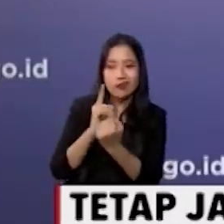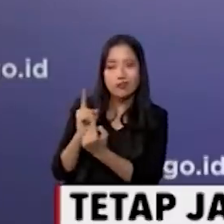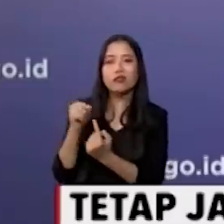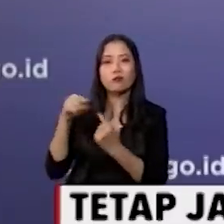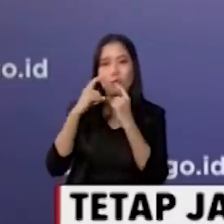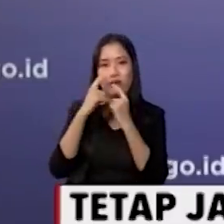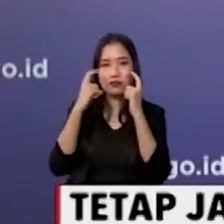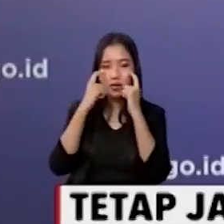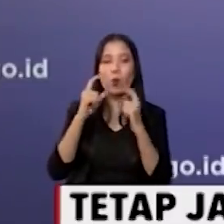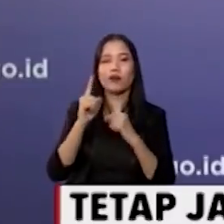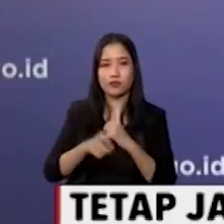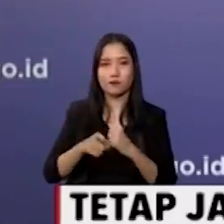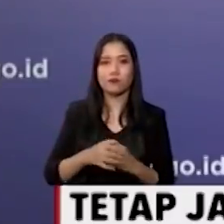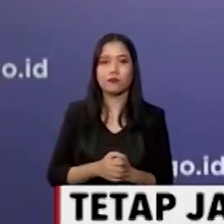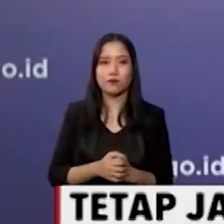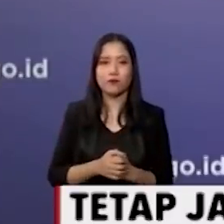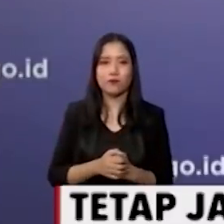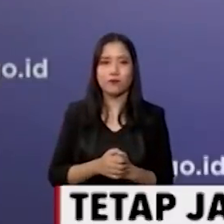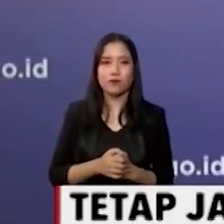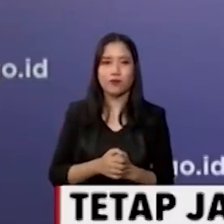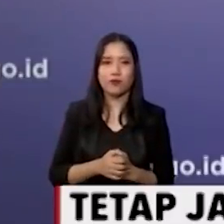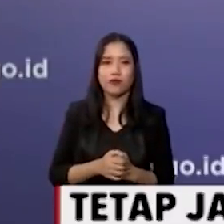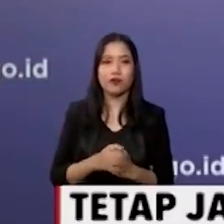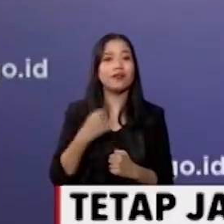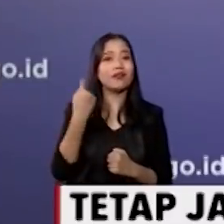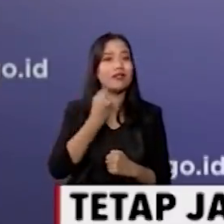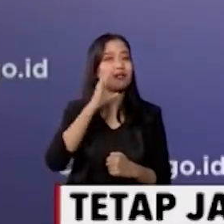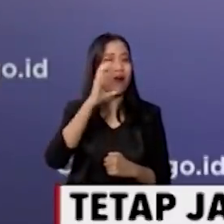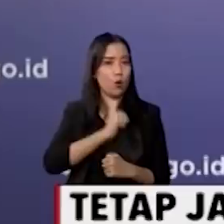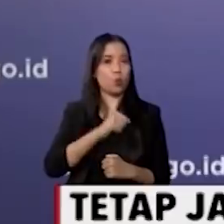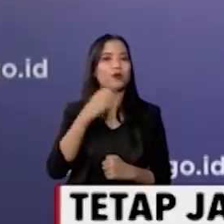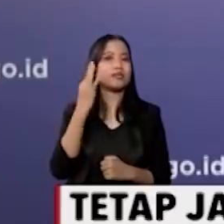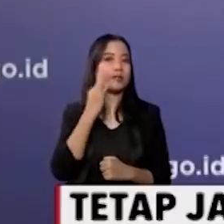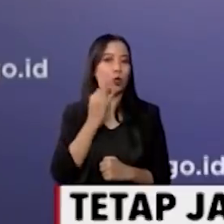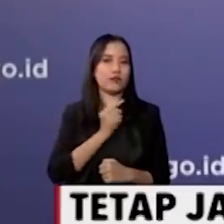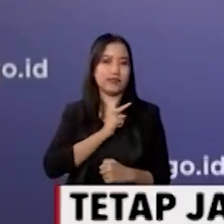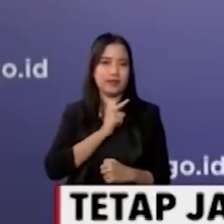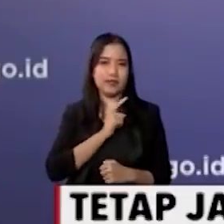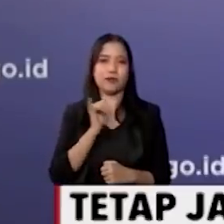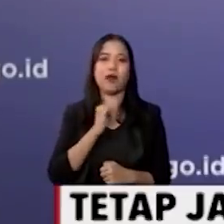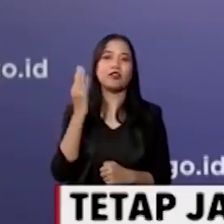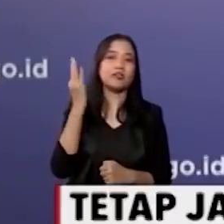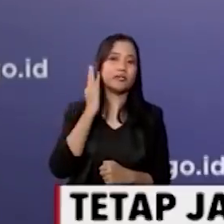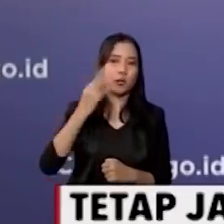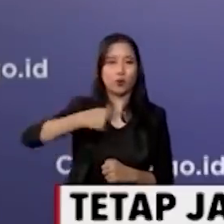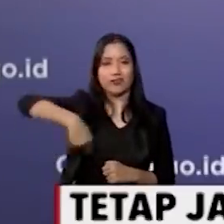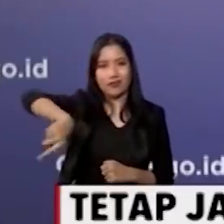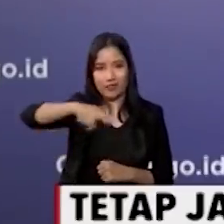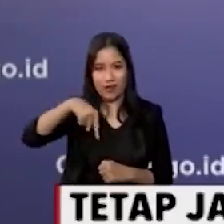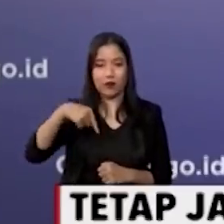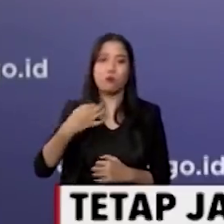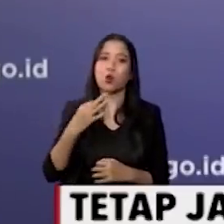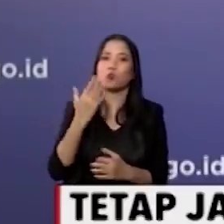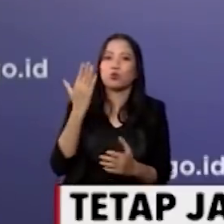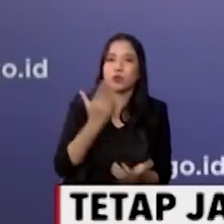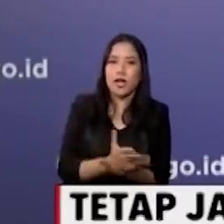masker. Dengan begitu, kita bisa kenali risiko diri sendiri dan kenali risiko lingkungan sekitar. Baru kita bisa